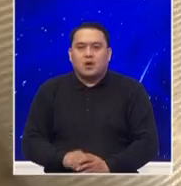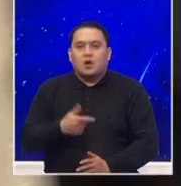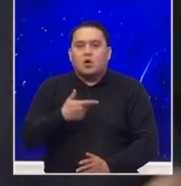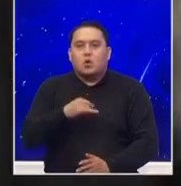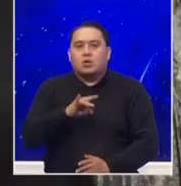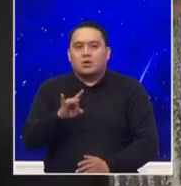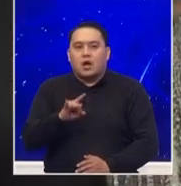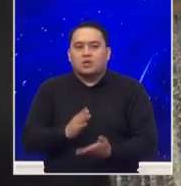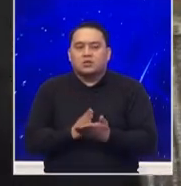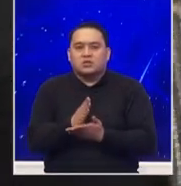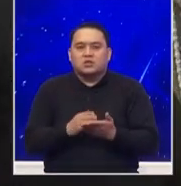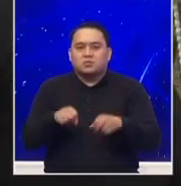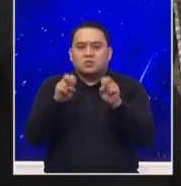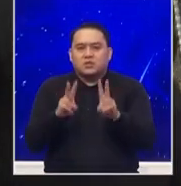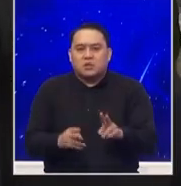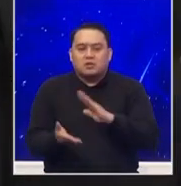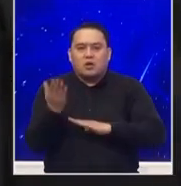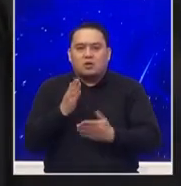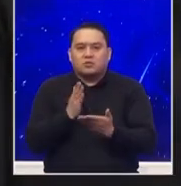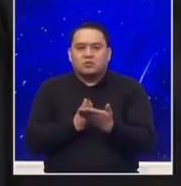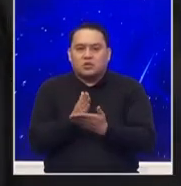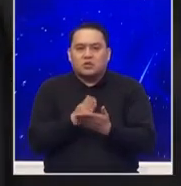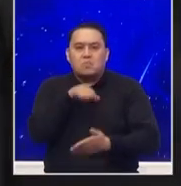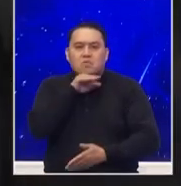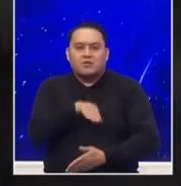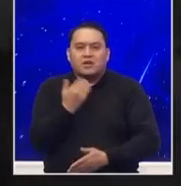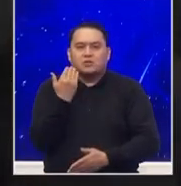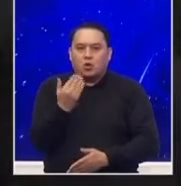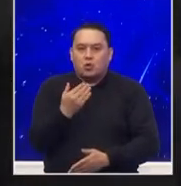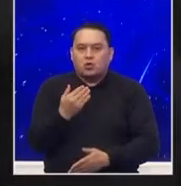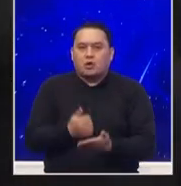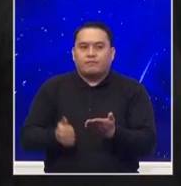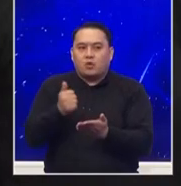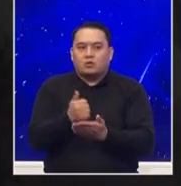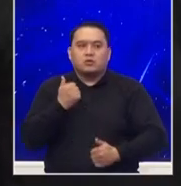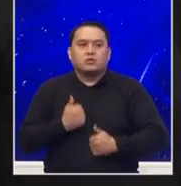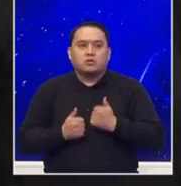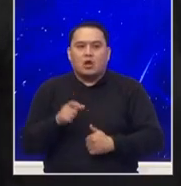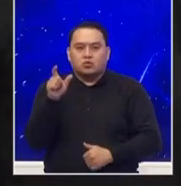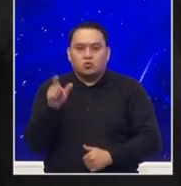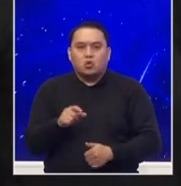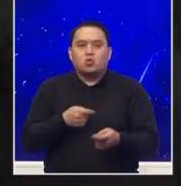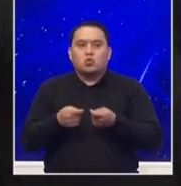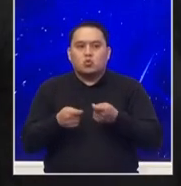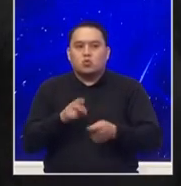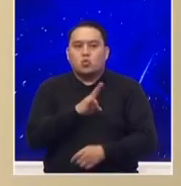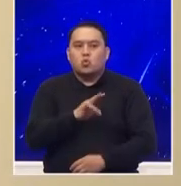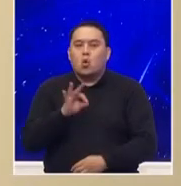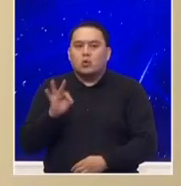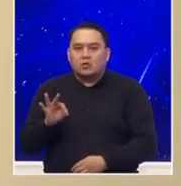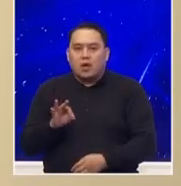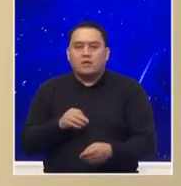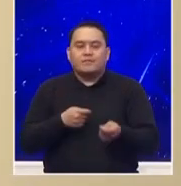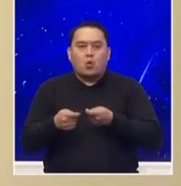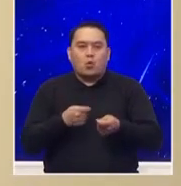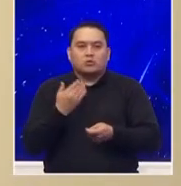стажем. За долгие годы работы в партии она доказала свой профессионализм. Считаю ее кандидатуру достойной. Нур-Отан – ведущая партия страны, поэтому